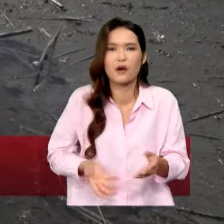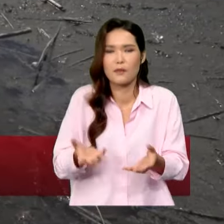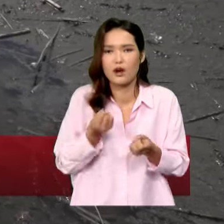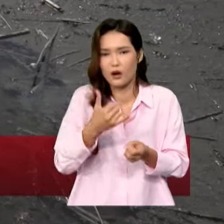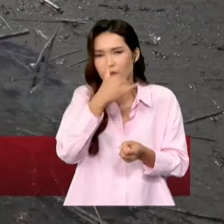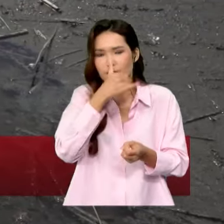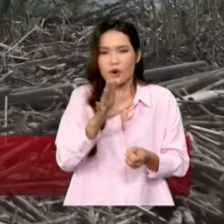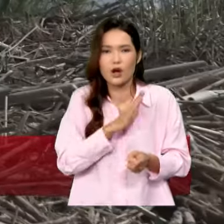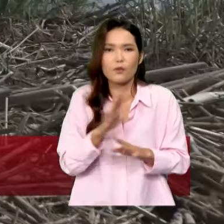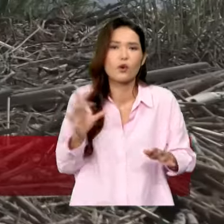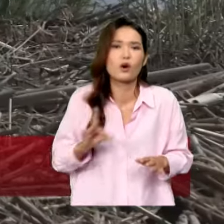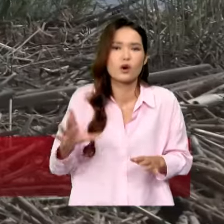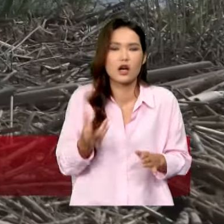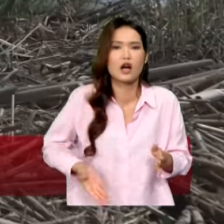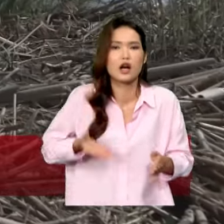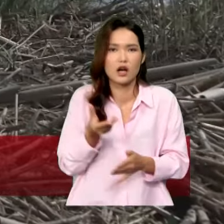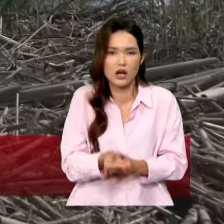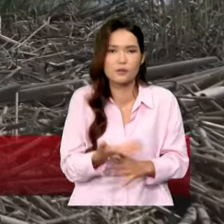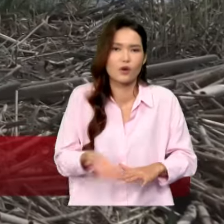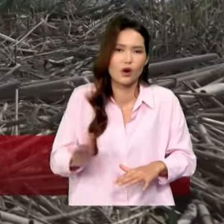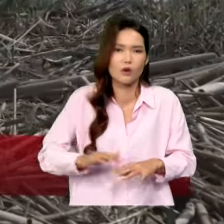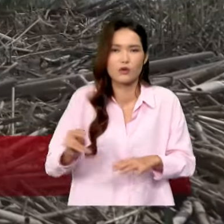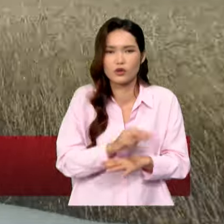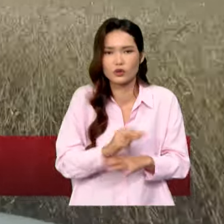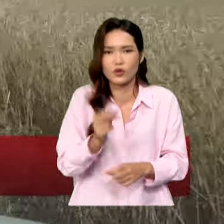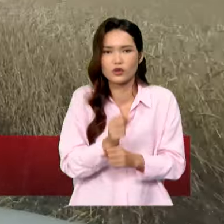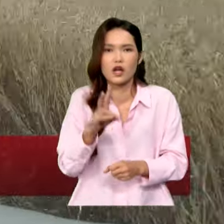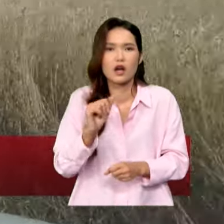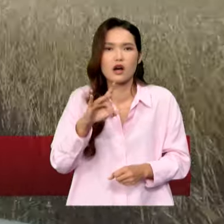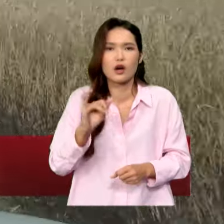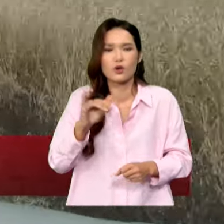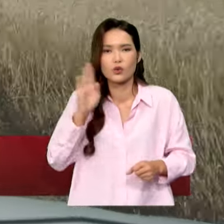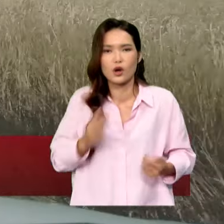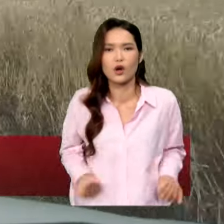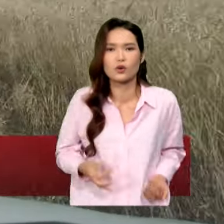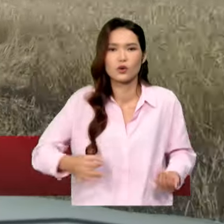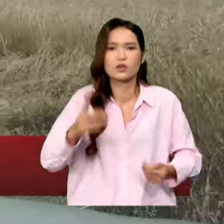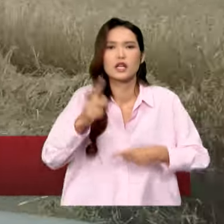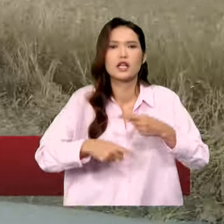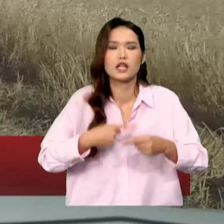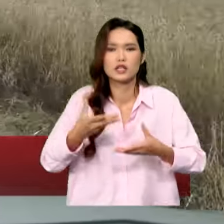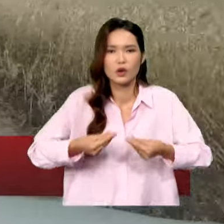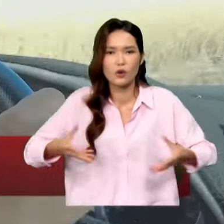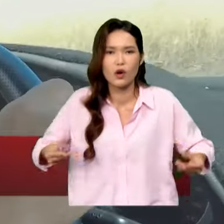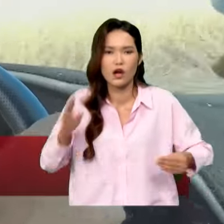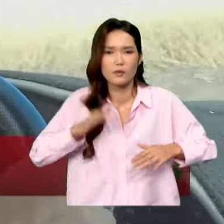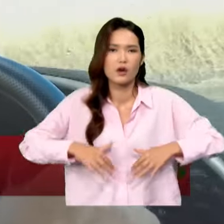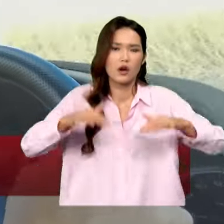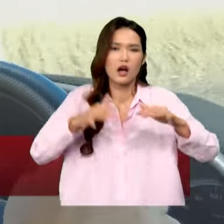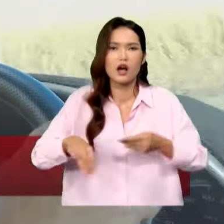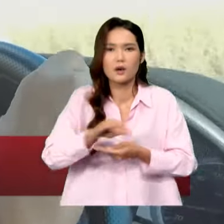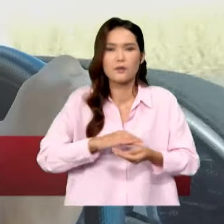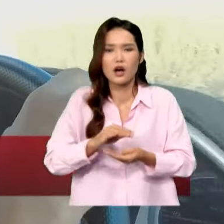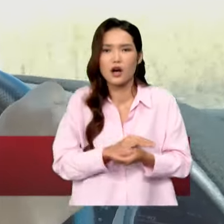Тек республикалық қазынадан бөлінсе ғана күрделі жөндеу жасалады. Қарасу ауданының тұрғындары келер көктемде су тасқыны тағы қайталанбаса игі деп